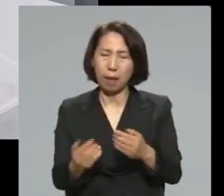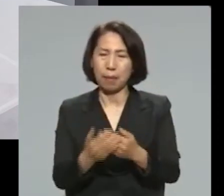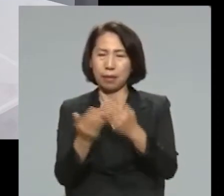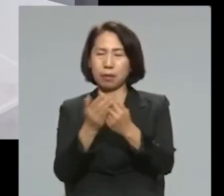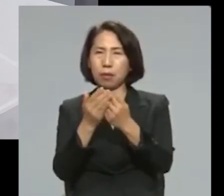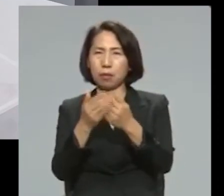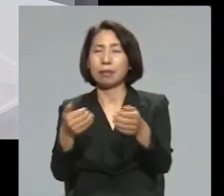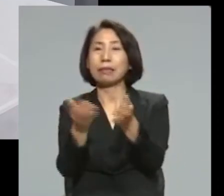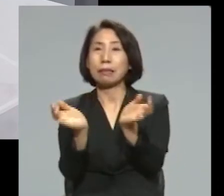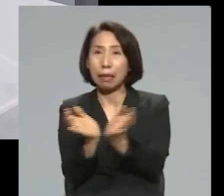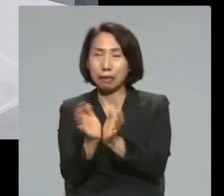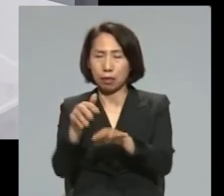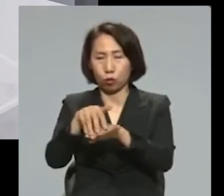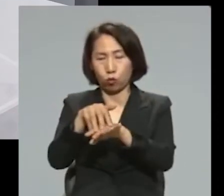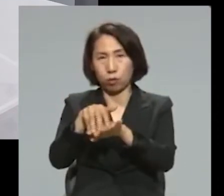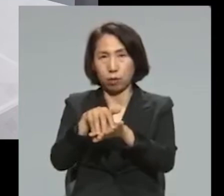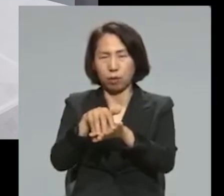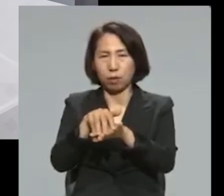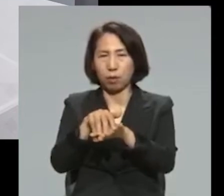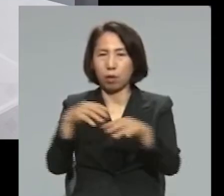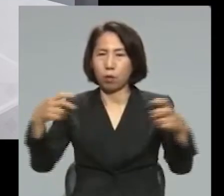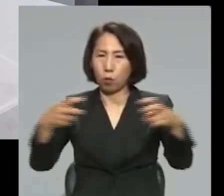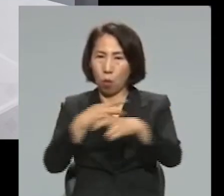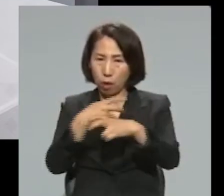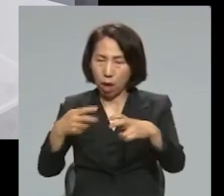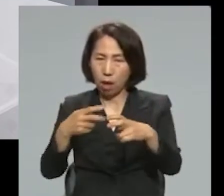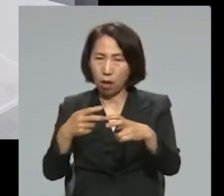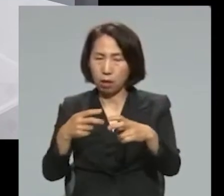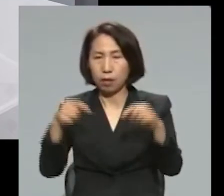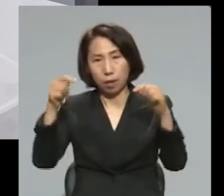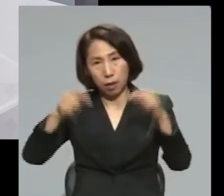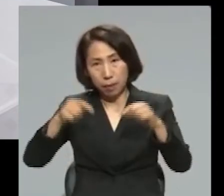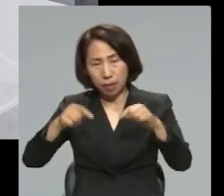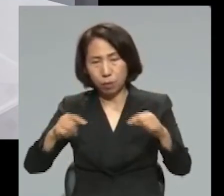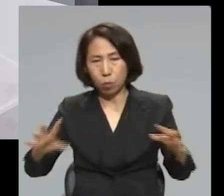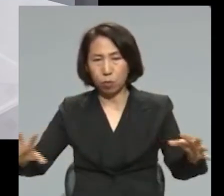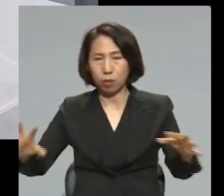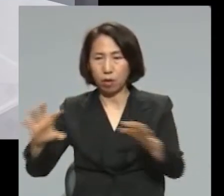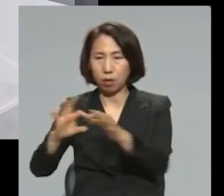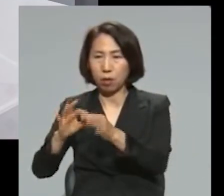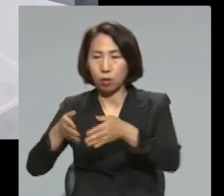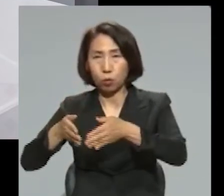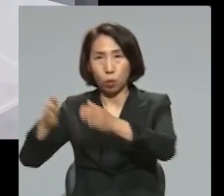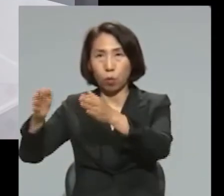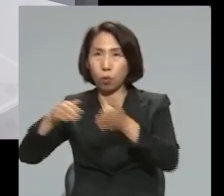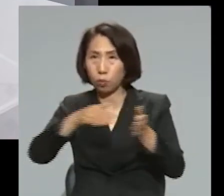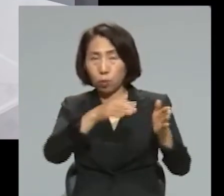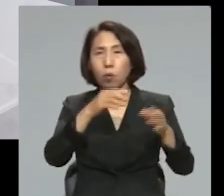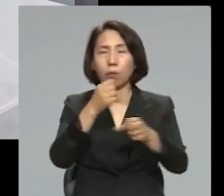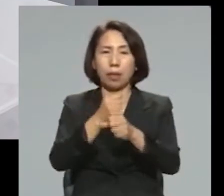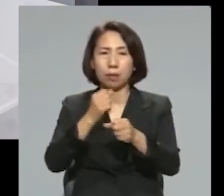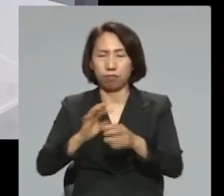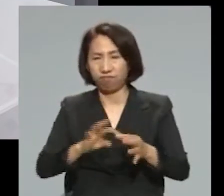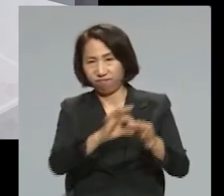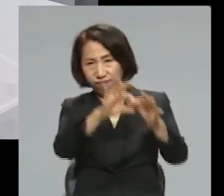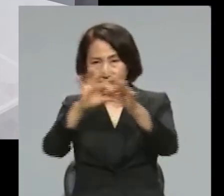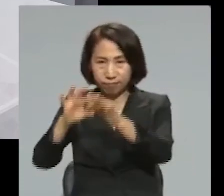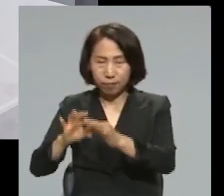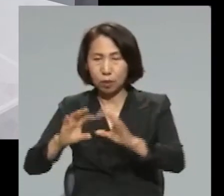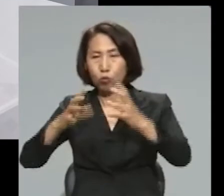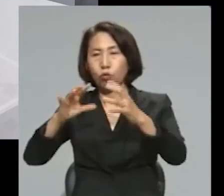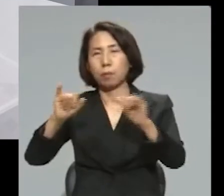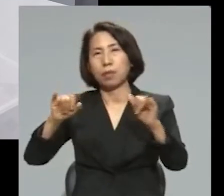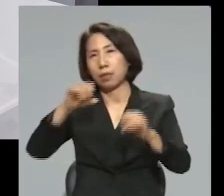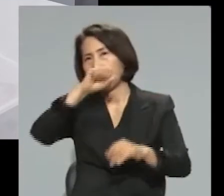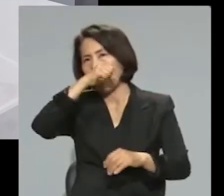상생협의체를 구성하여 통행대책협의 및 연결도로 개설, 국비 예산 확보에 협력하는 등